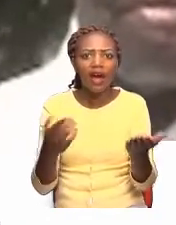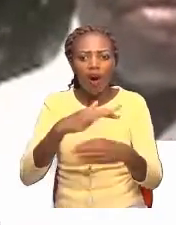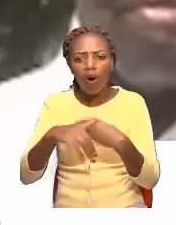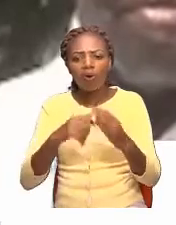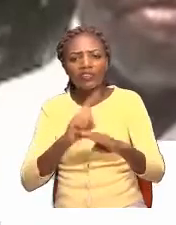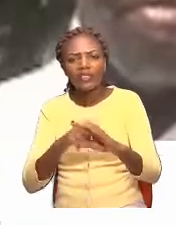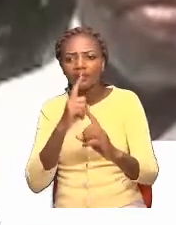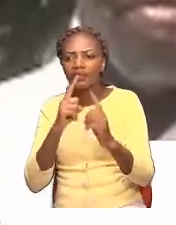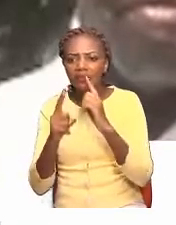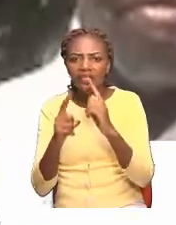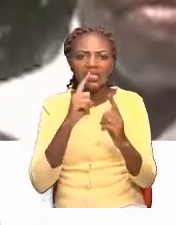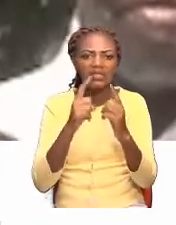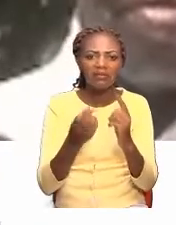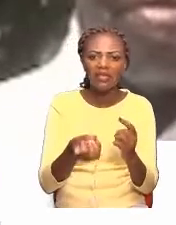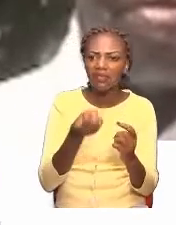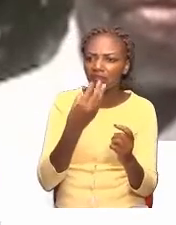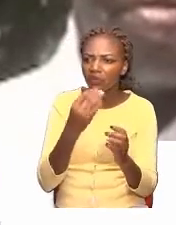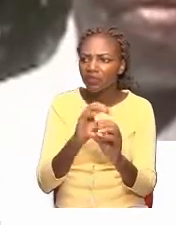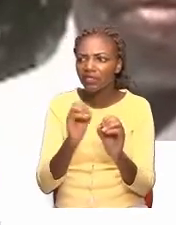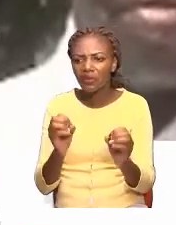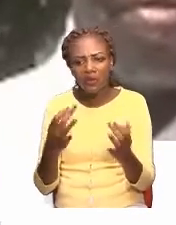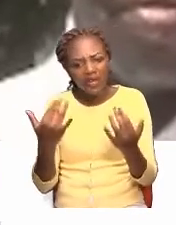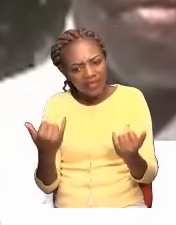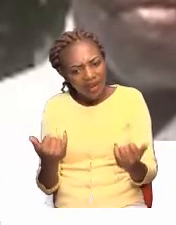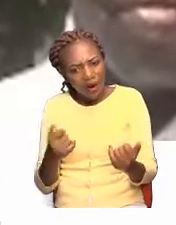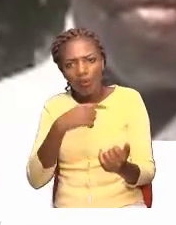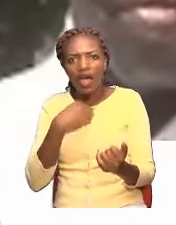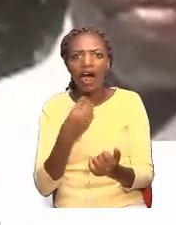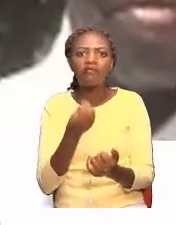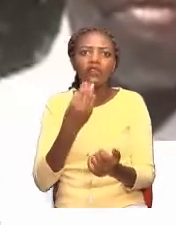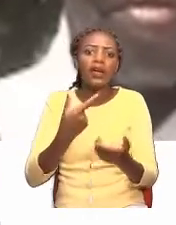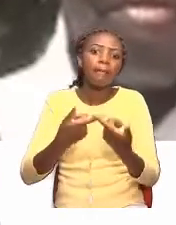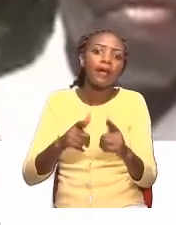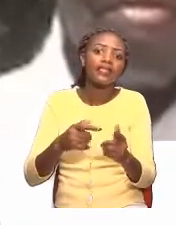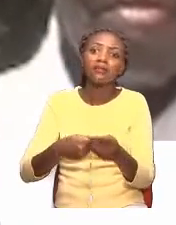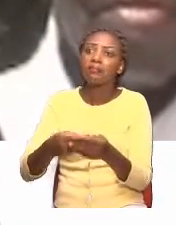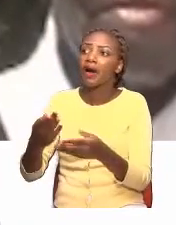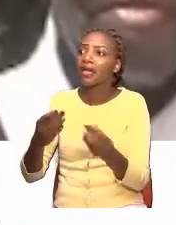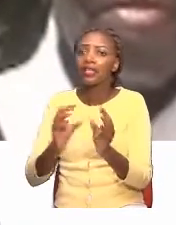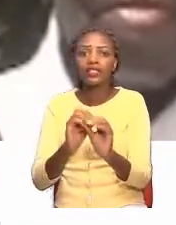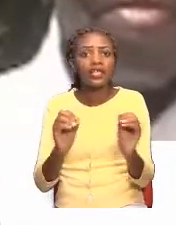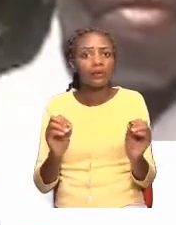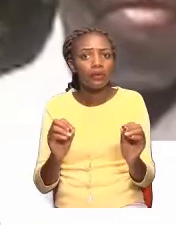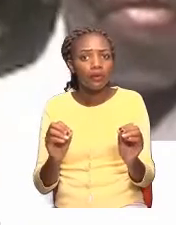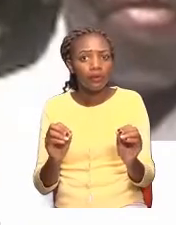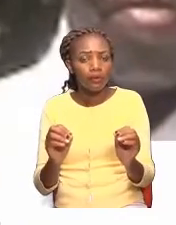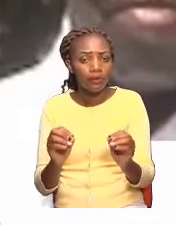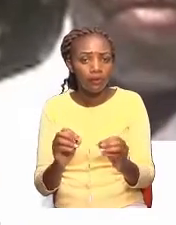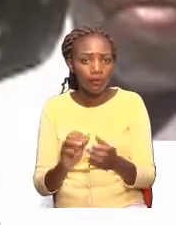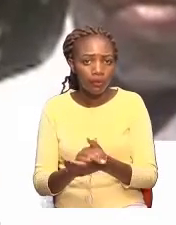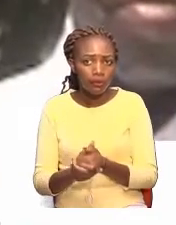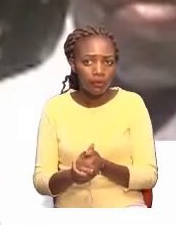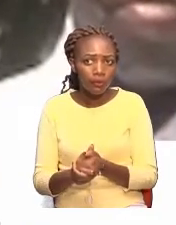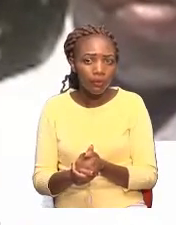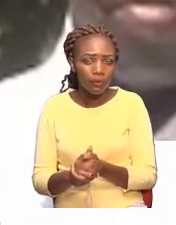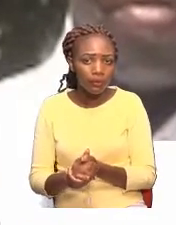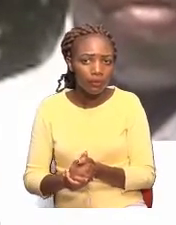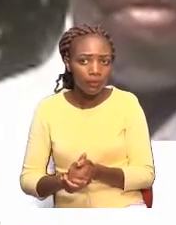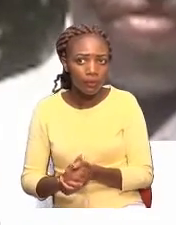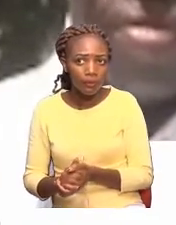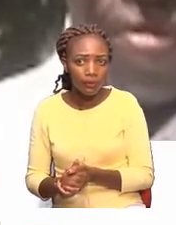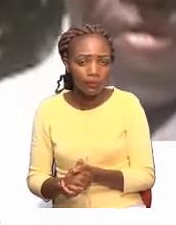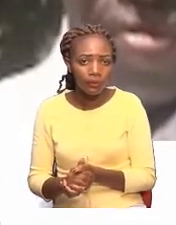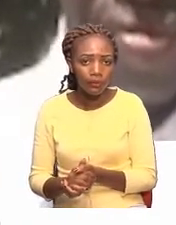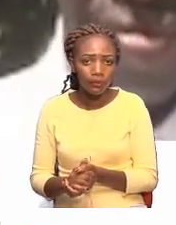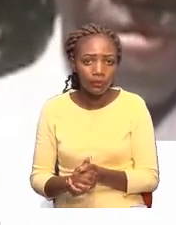chakula Kenya hakuna chakula Kenya Sasa Sa hii chakula Ik na yee hataki kununua sa hakuna Watu wametupa wamepeana wakichoka then kesaku m ya